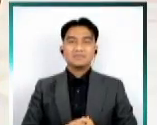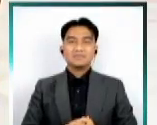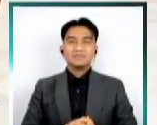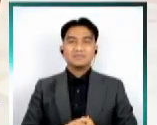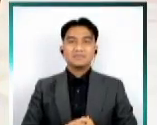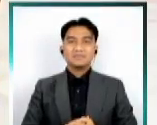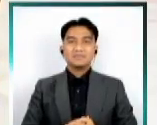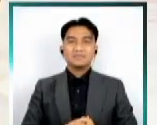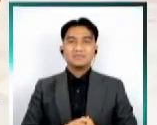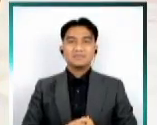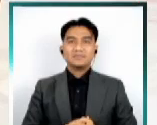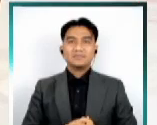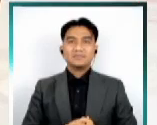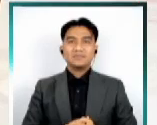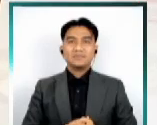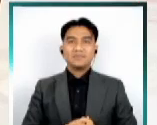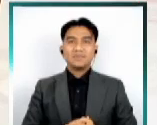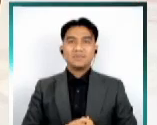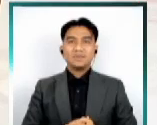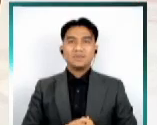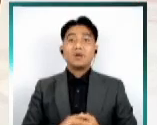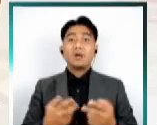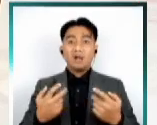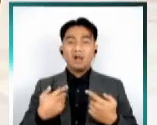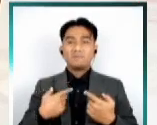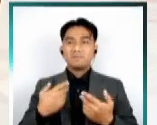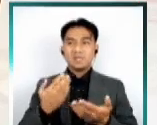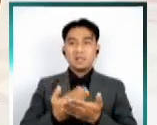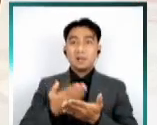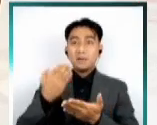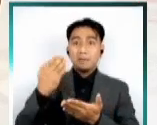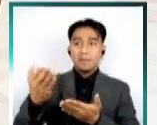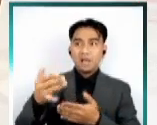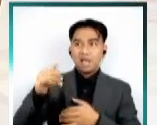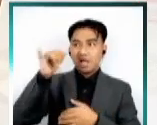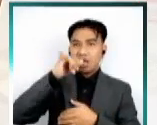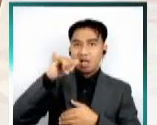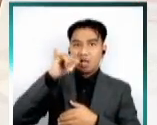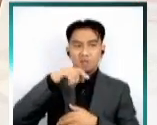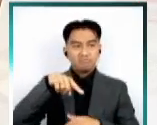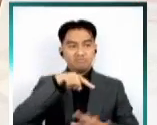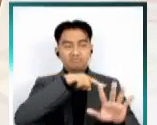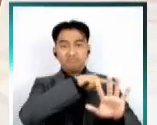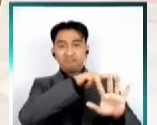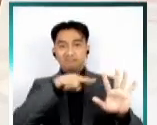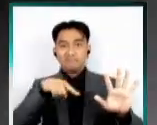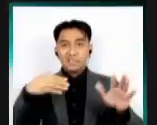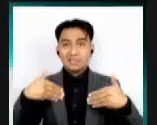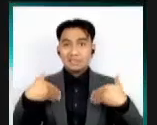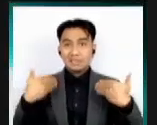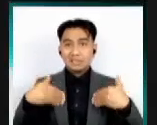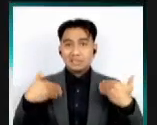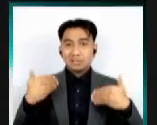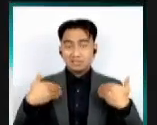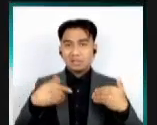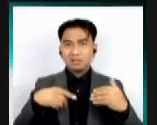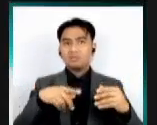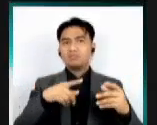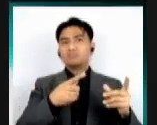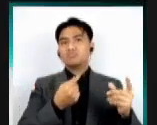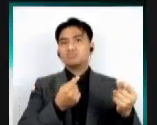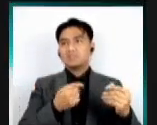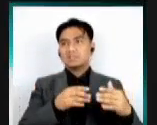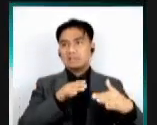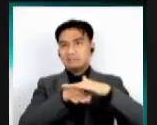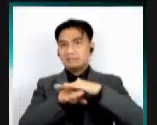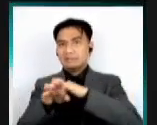Para raw may pambili sila ng alak, nilooban ng 5 minor de edad ang isang paupahan sa Dagupan City. Sa kuha ng CCTV,